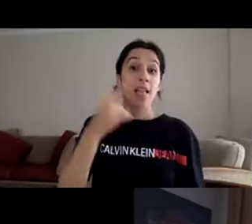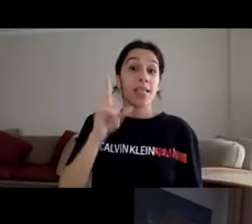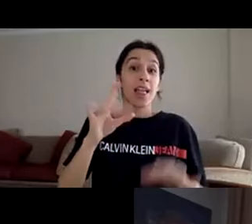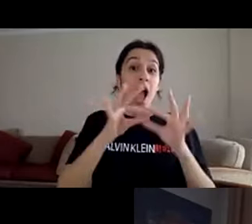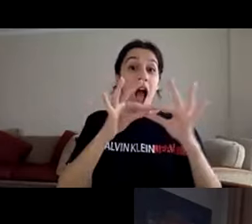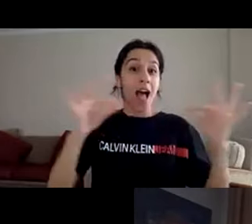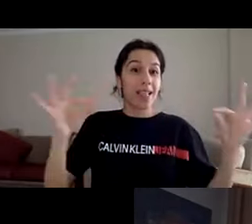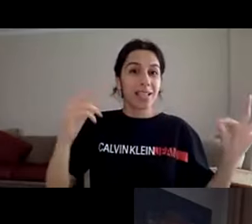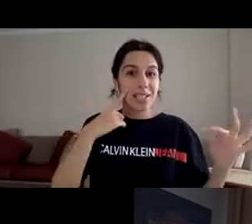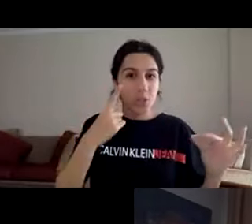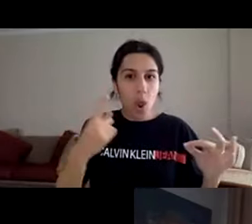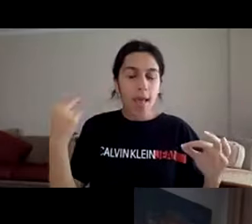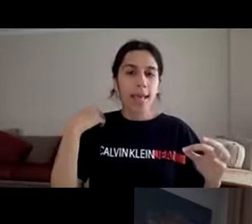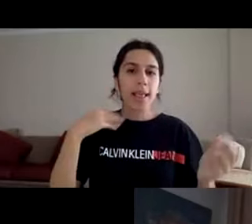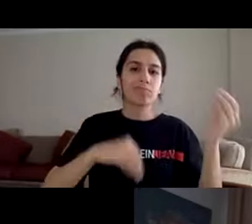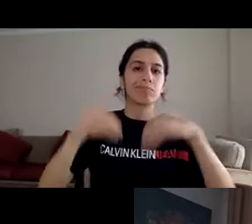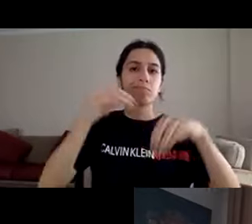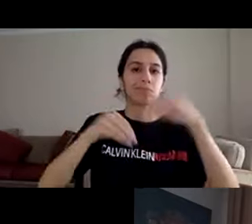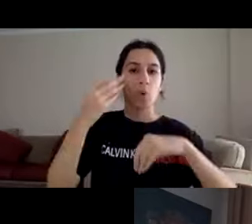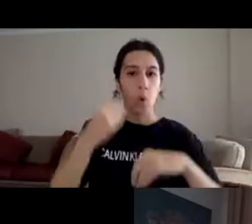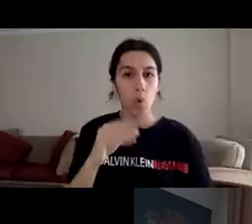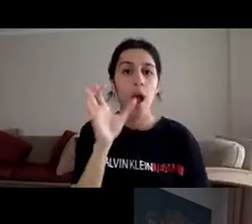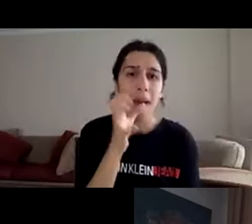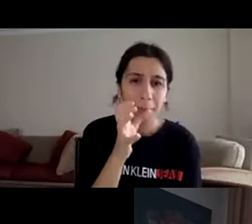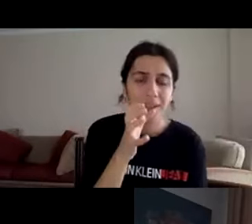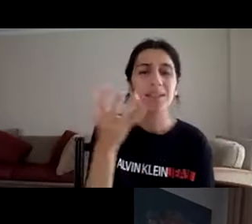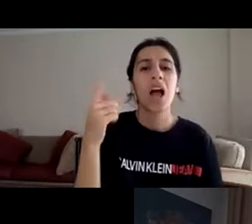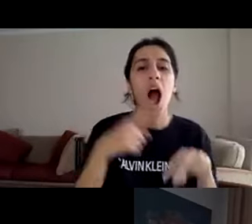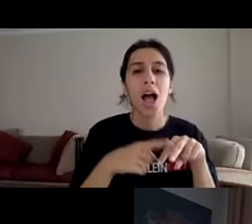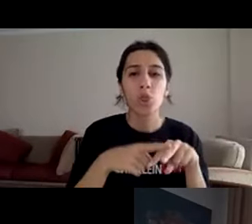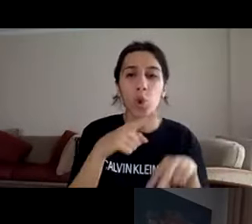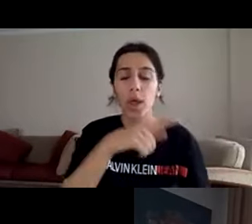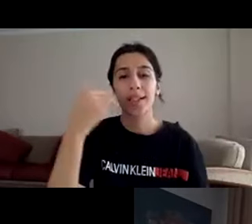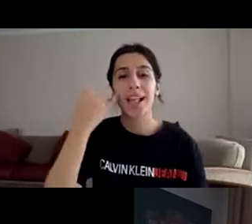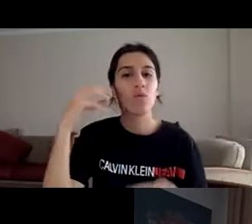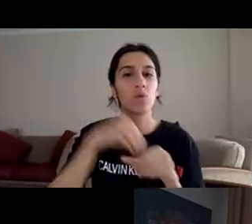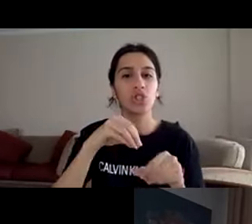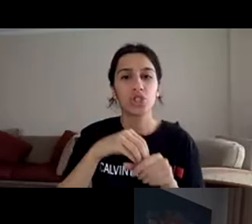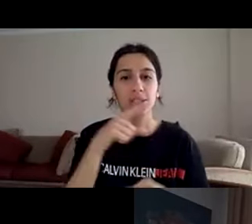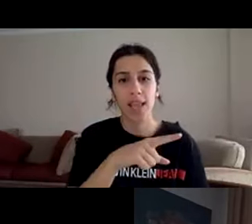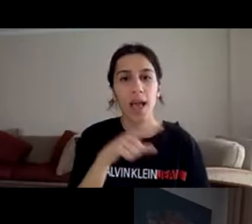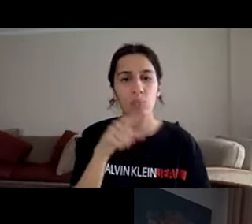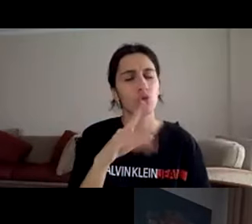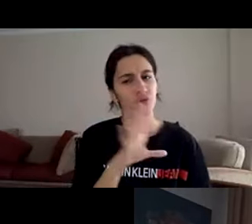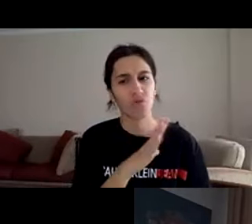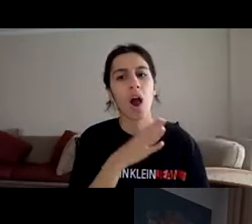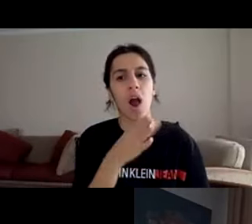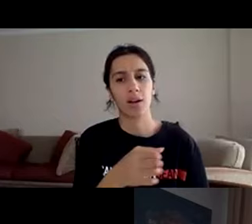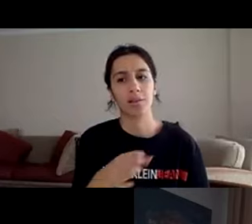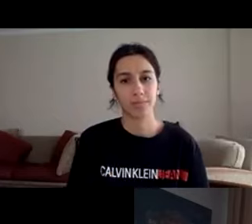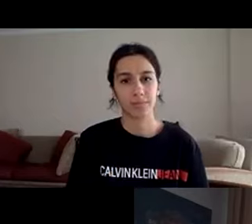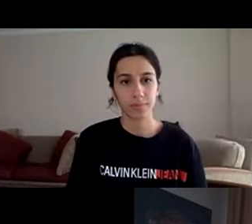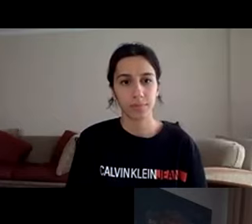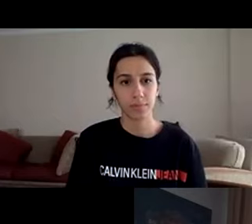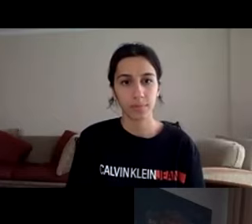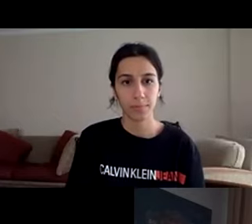böyle yeni yetenekler kazandı. Şimdi artık hem Apple'ın hem Android işletim sistemlerinde, telefonda zaten bu yetenekler var.